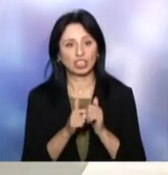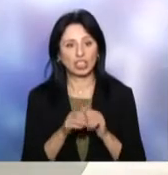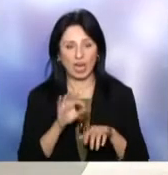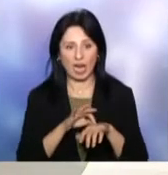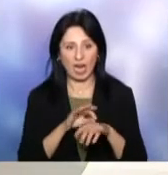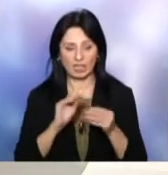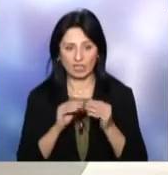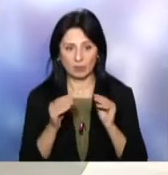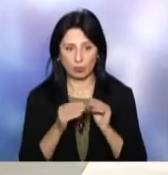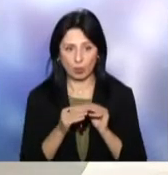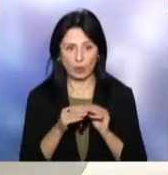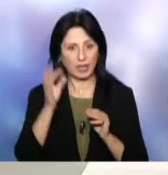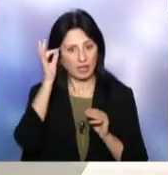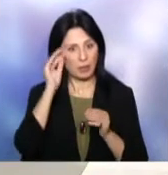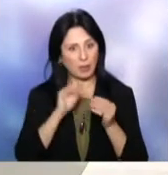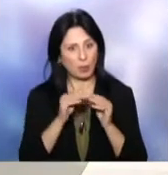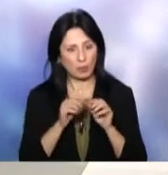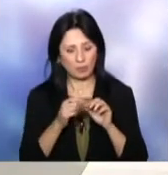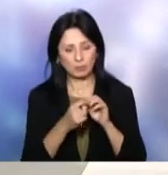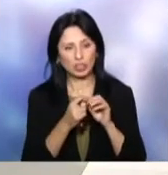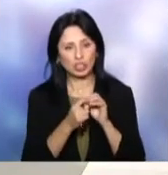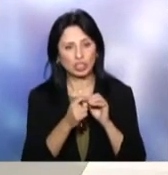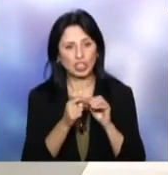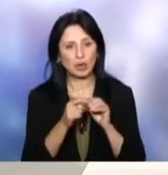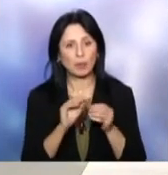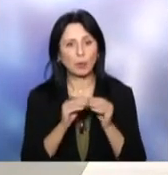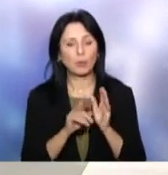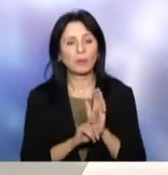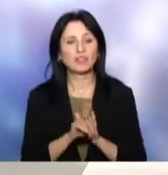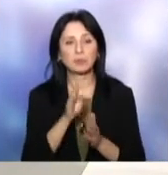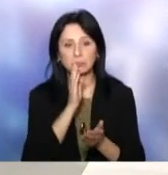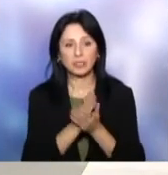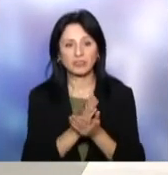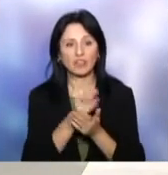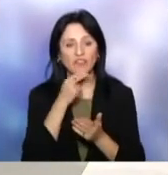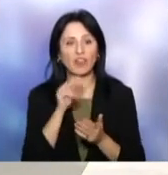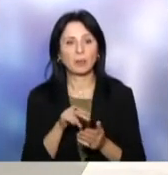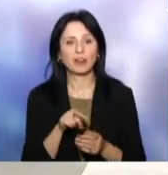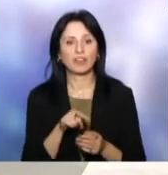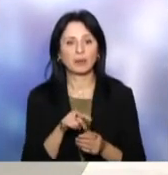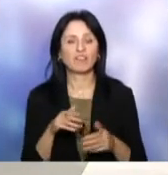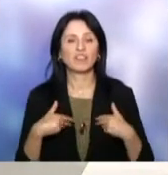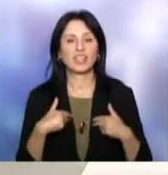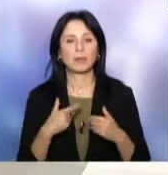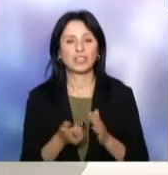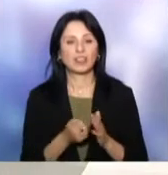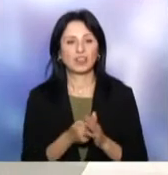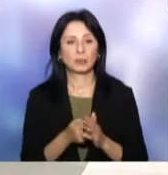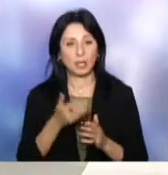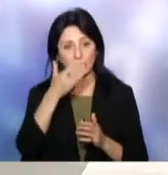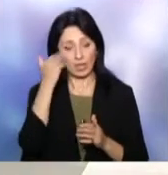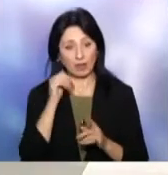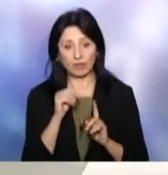კანის პრობლემას, თმების პრობლემას, ფრჩხილების პრობლემას პირდაპირ ვიწყებთ ხოლმე და ვაბრალებთ ვიტამინებს და